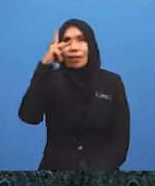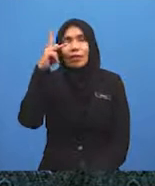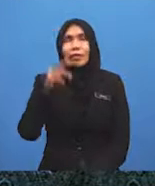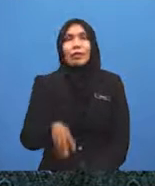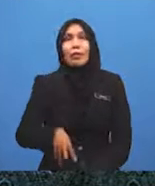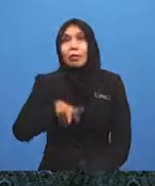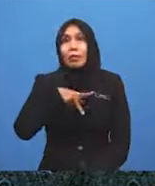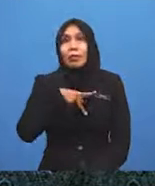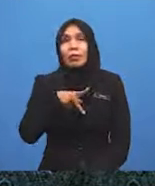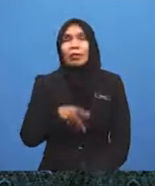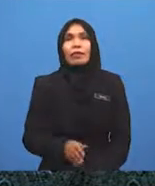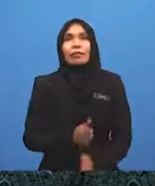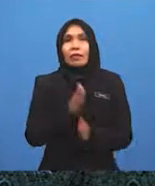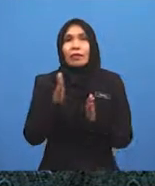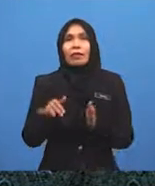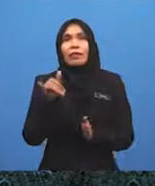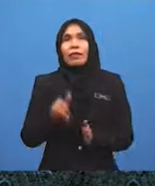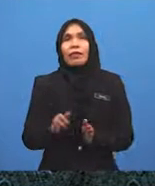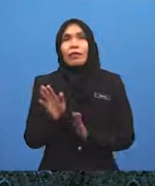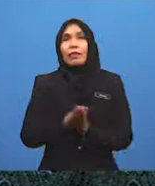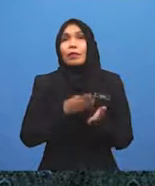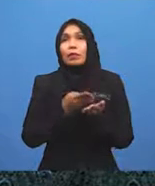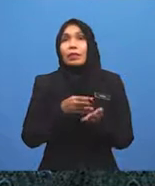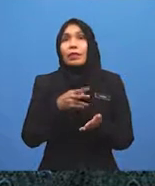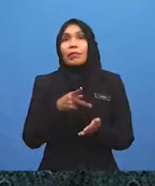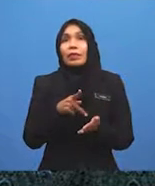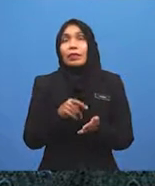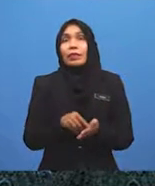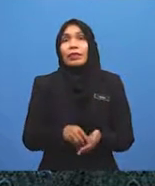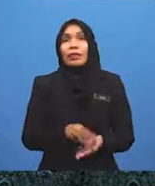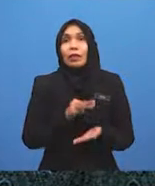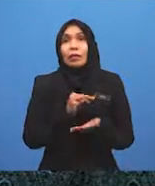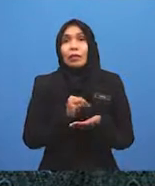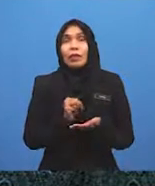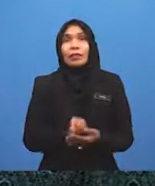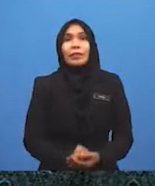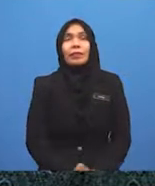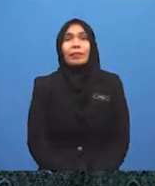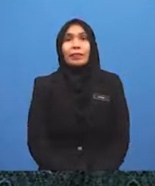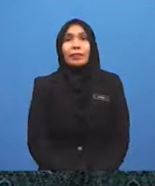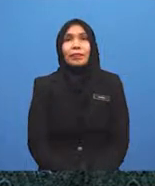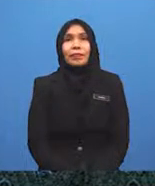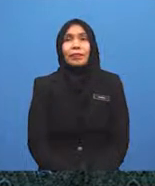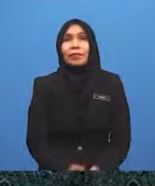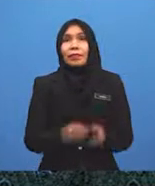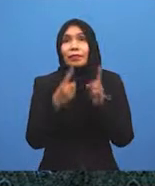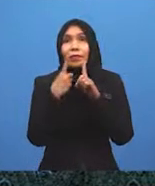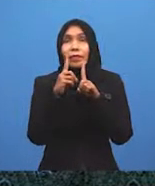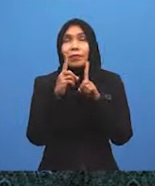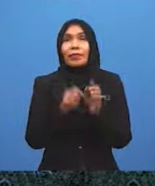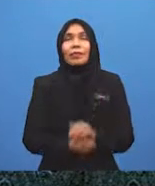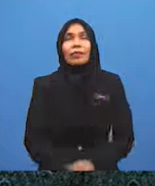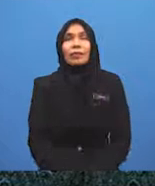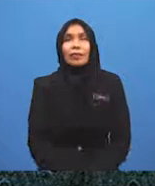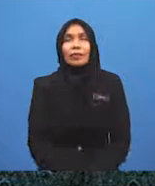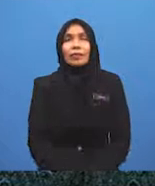kerana mempunyai jiran yang berbudi pekerti mulia. Apakah jawapannya?